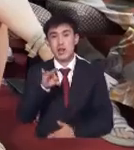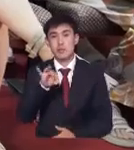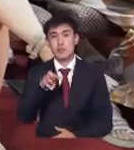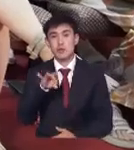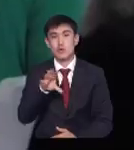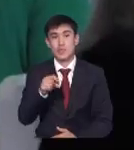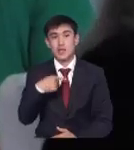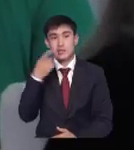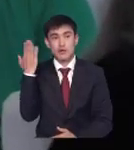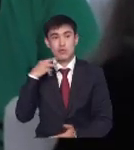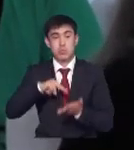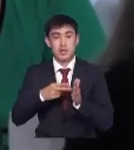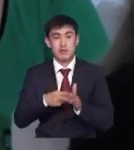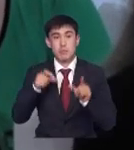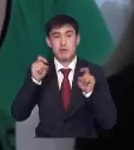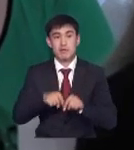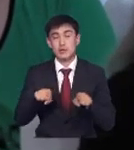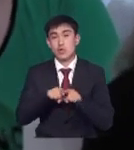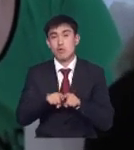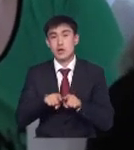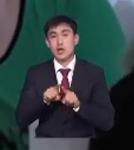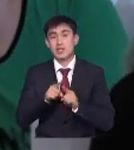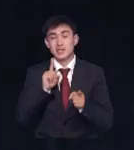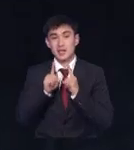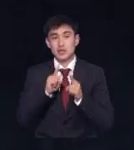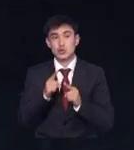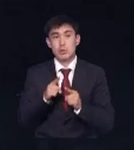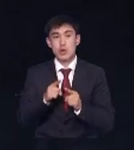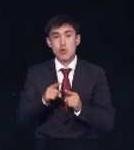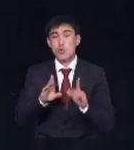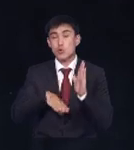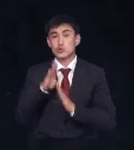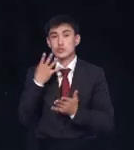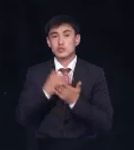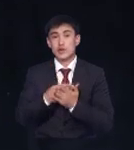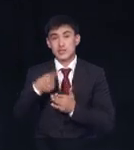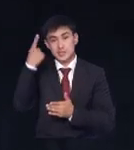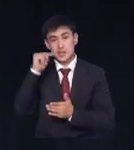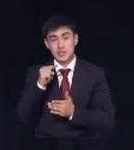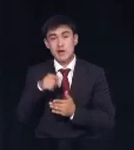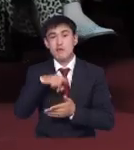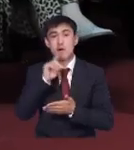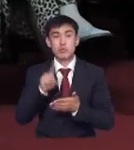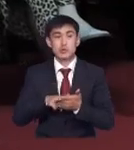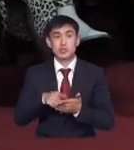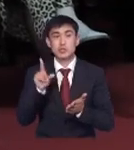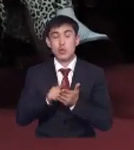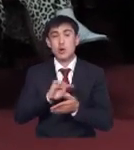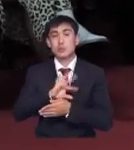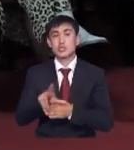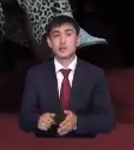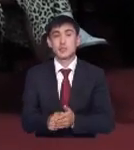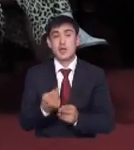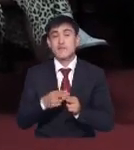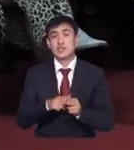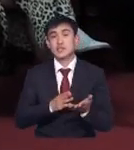Петрова Она давно планировала побывать на такого рода тренингах чтобы усовершенствовать свои знания в вопросе налогообложения